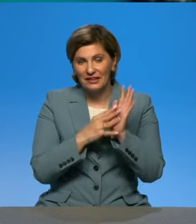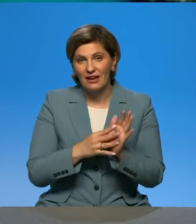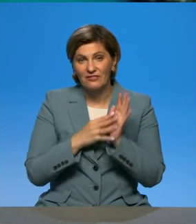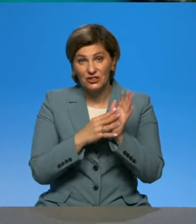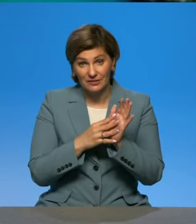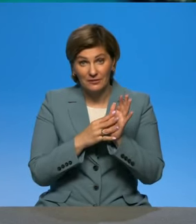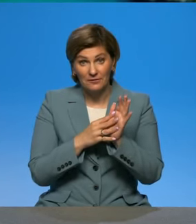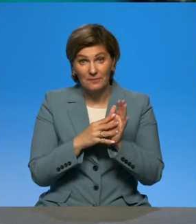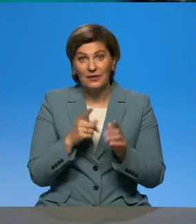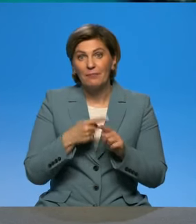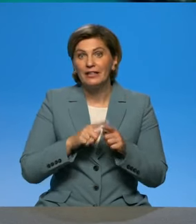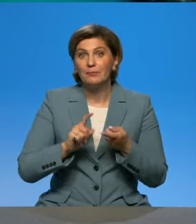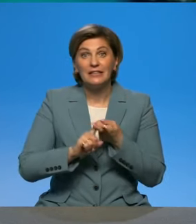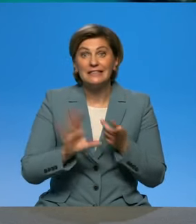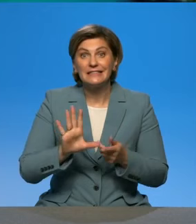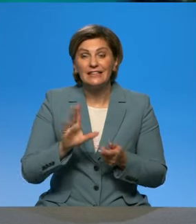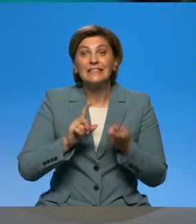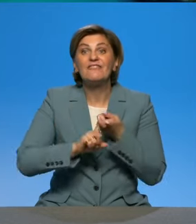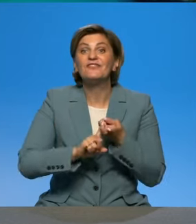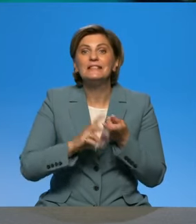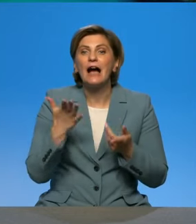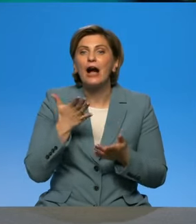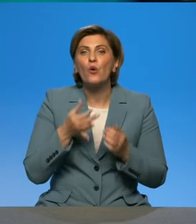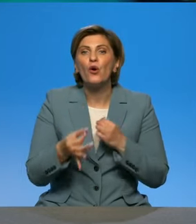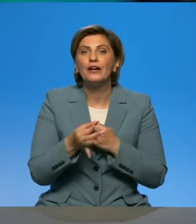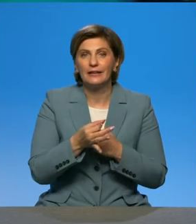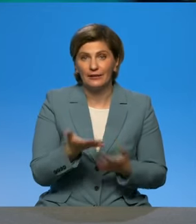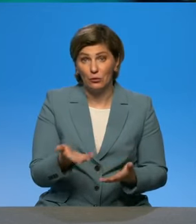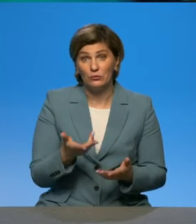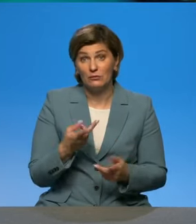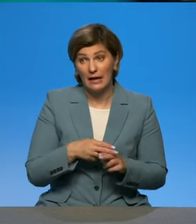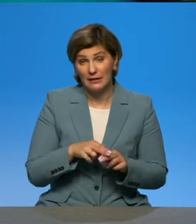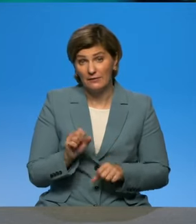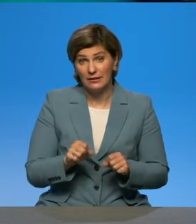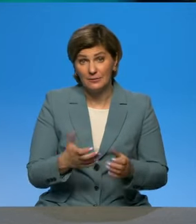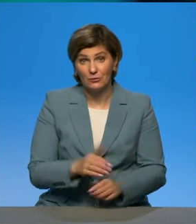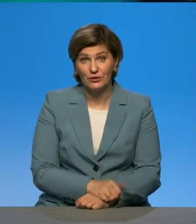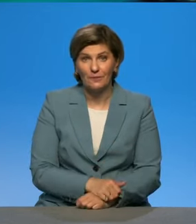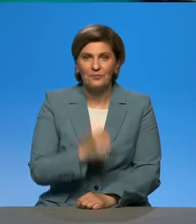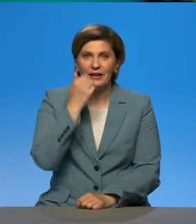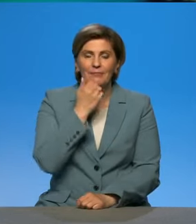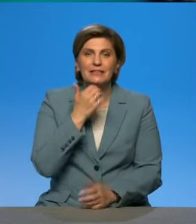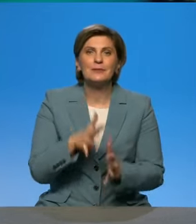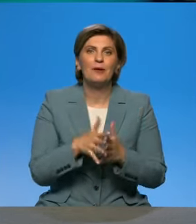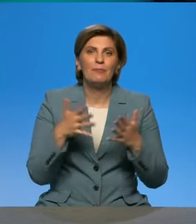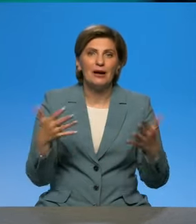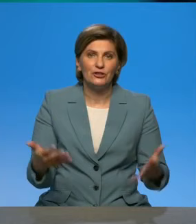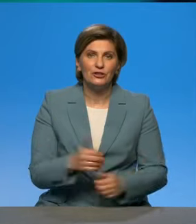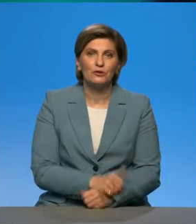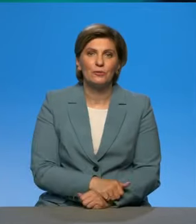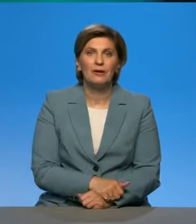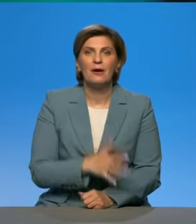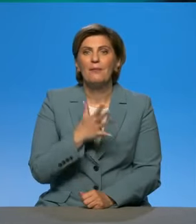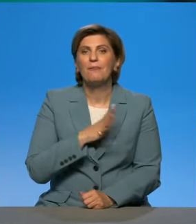в зависимости из региона, с которого едешь. Но это возможно все-таки. Спасибо большое. Огромное Интереснейший разговор. Спасибо. Огромное количество